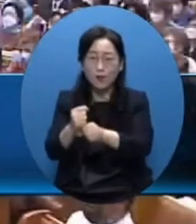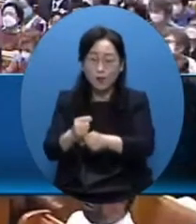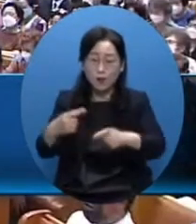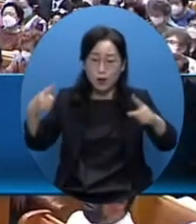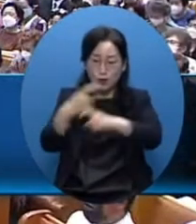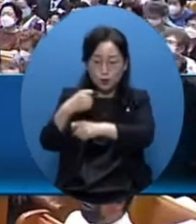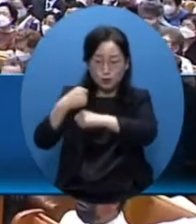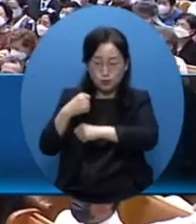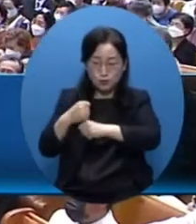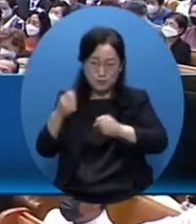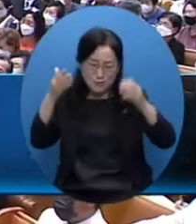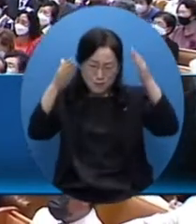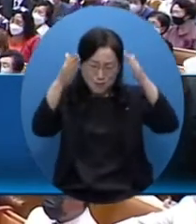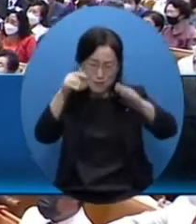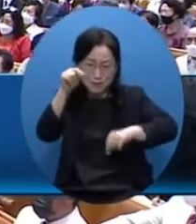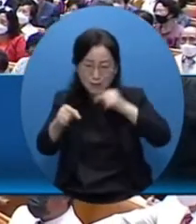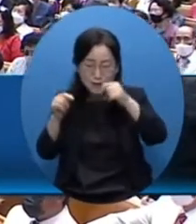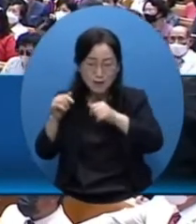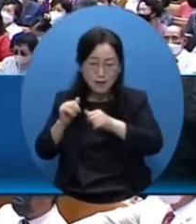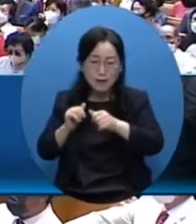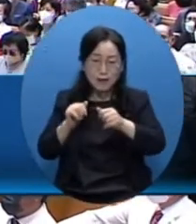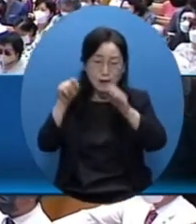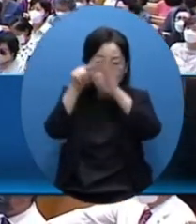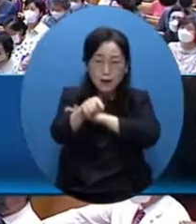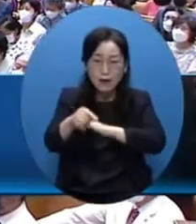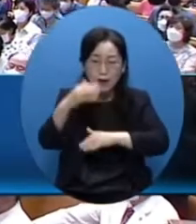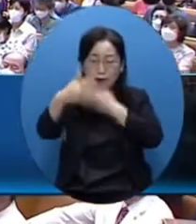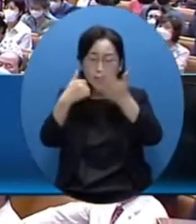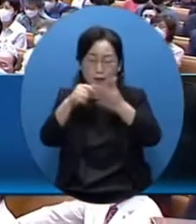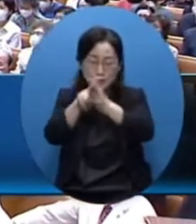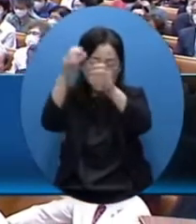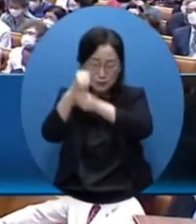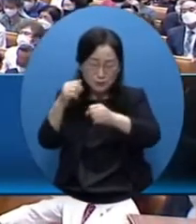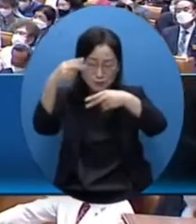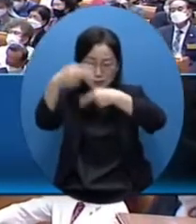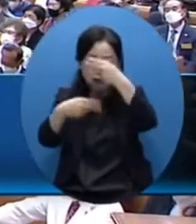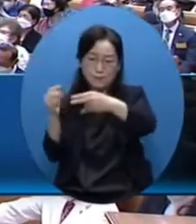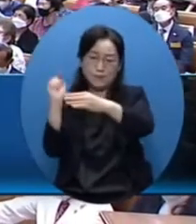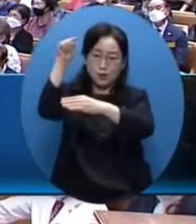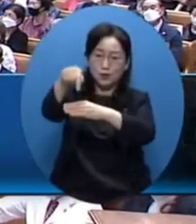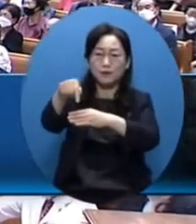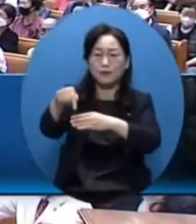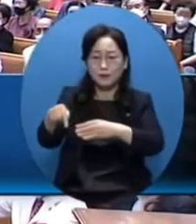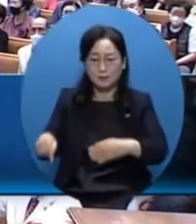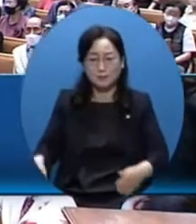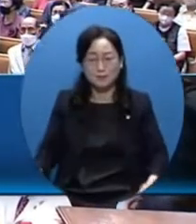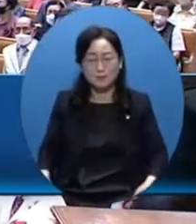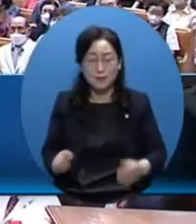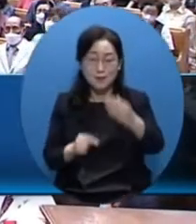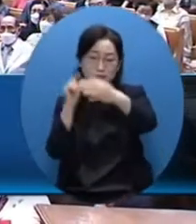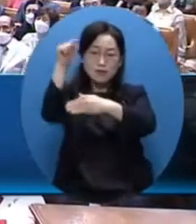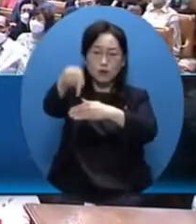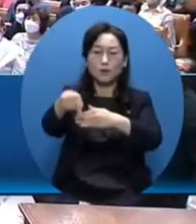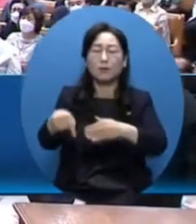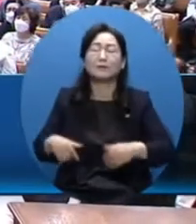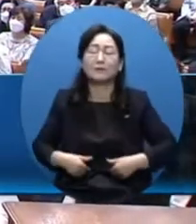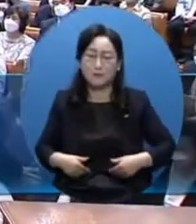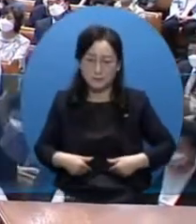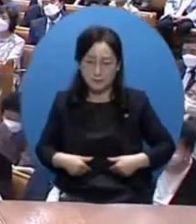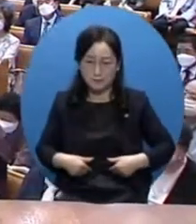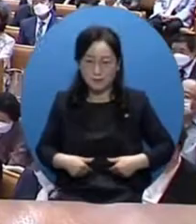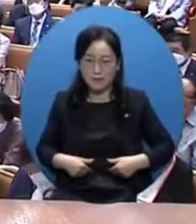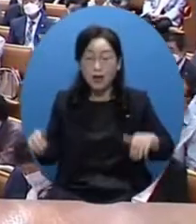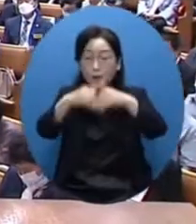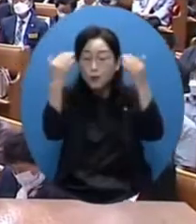향해 달리며 내 하늘 물 의지하고 담을 뛰어 넘나 이 닿아 뛰어 넘어야 되는 것입니다